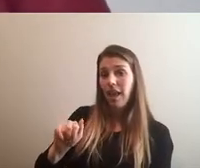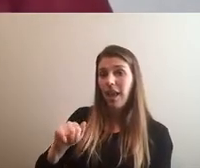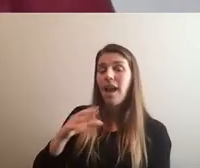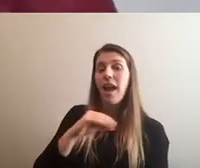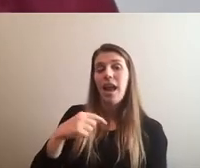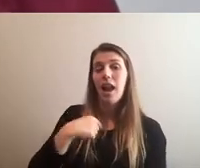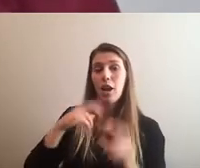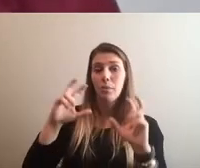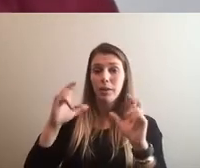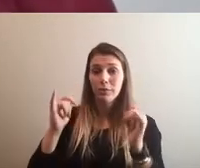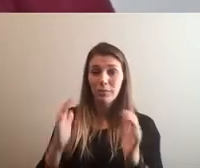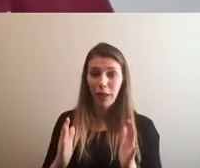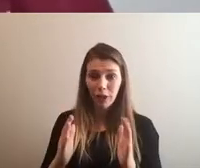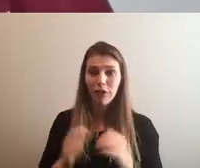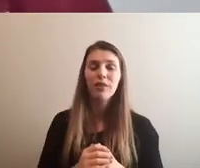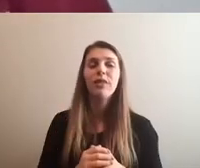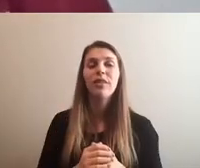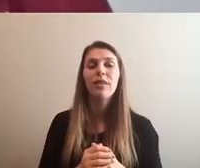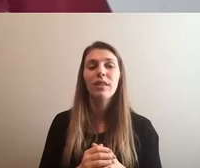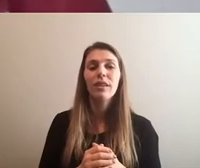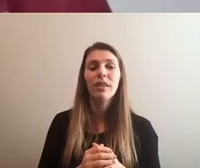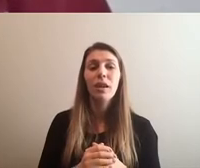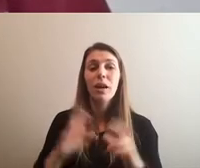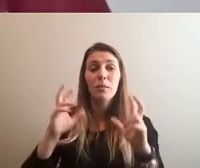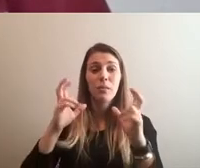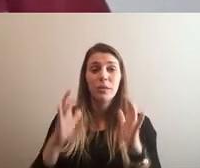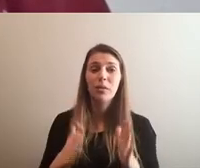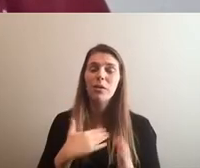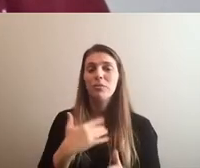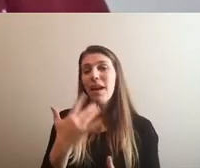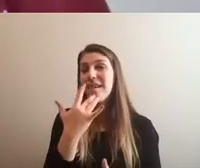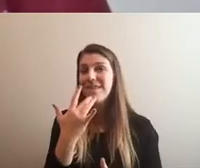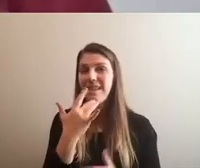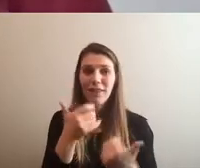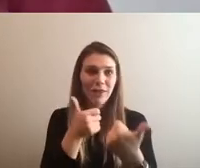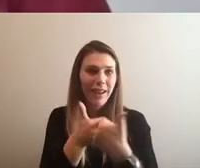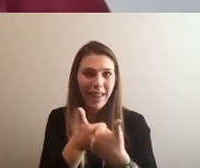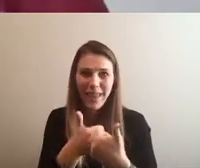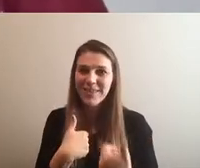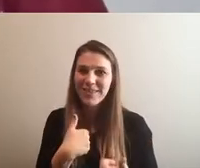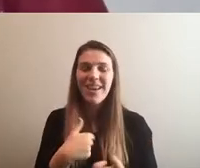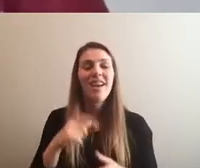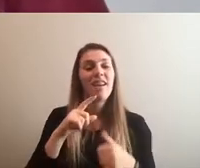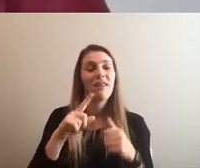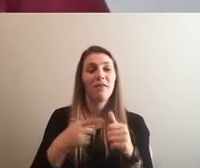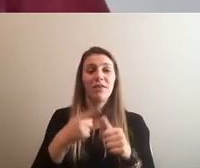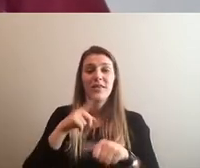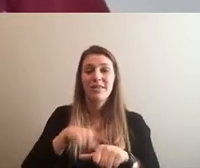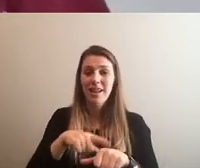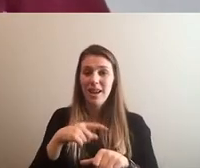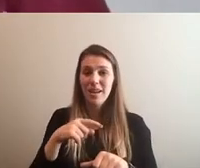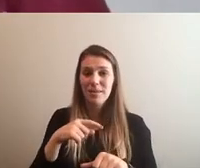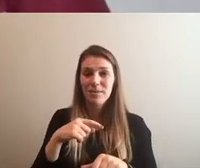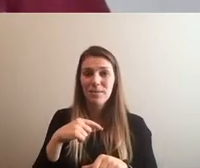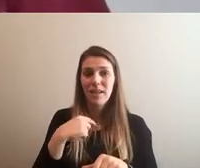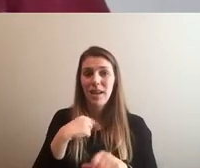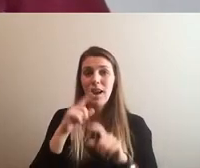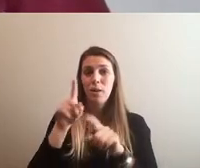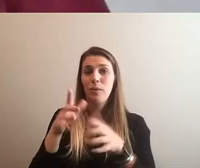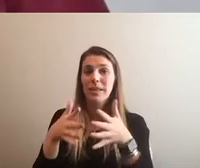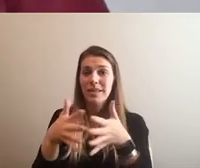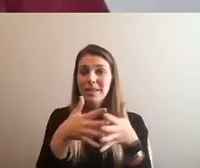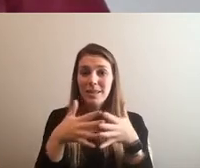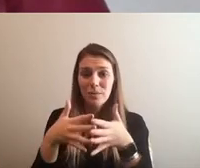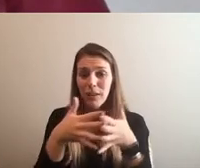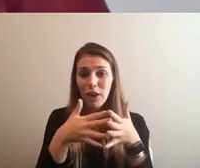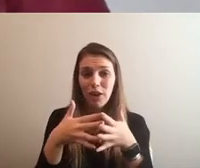अ बास्केटबॉल प्लेयर. बास्केटबॉल इज माय फेवरेट गेम. First time I went to America, and there